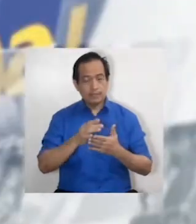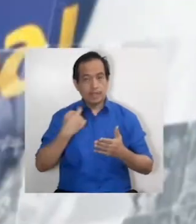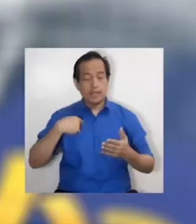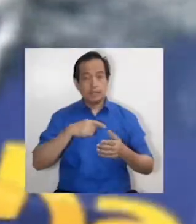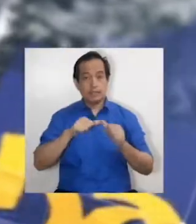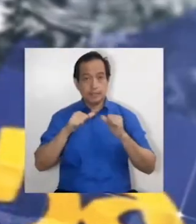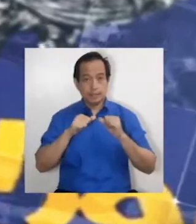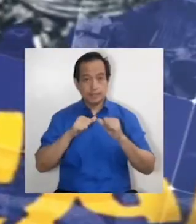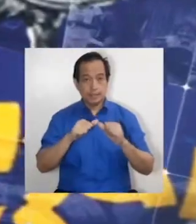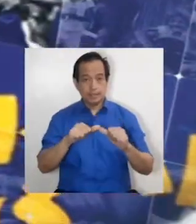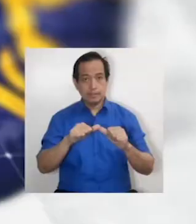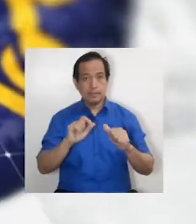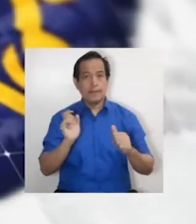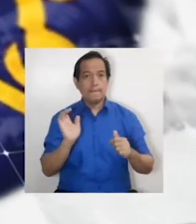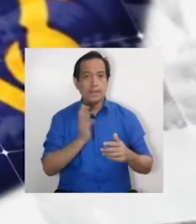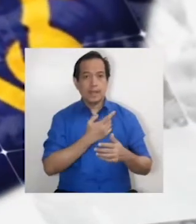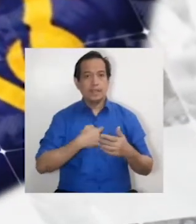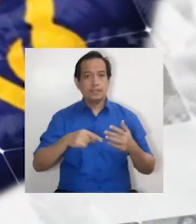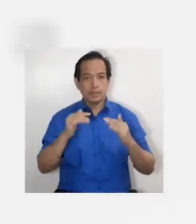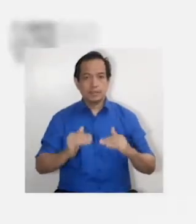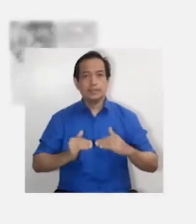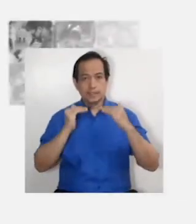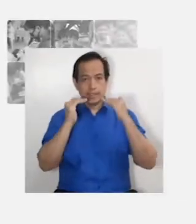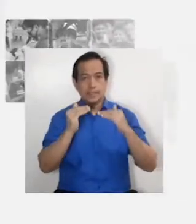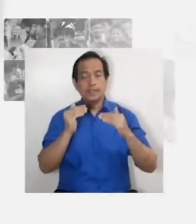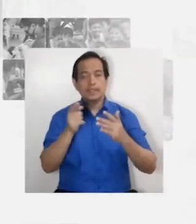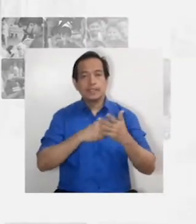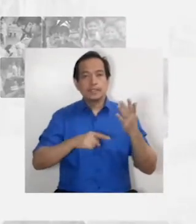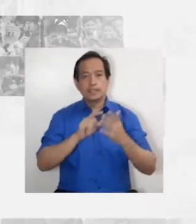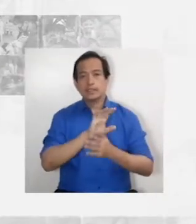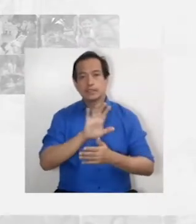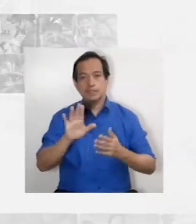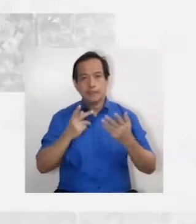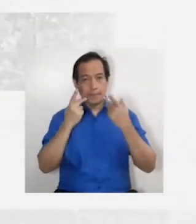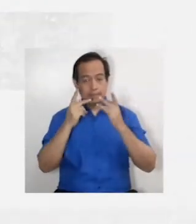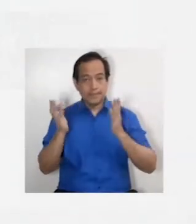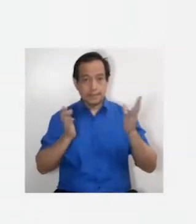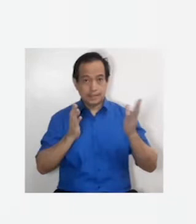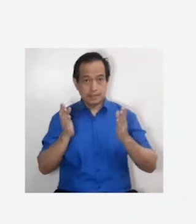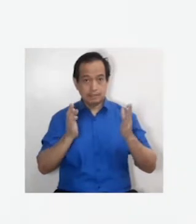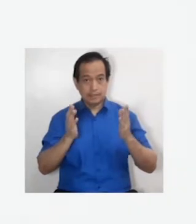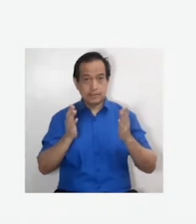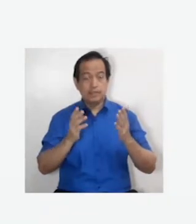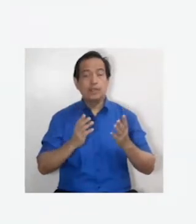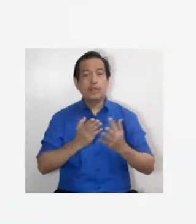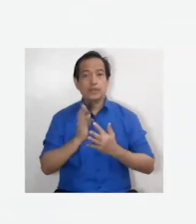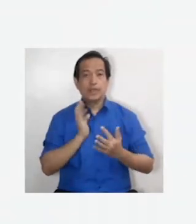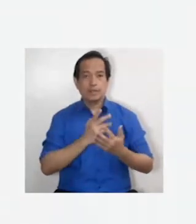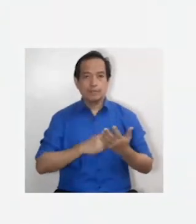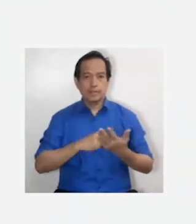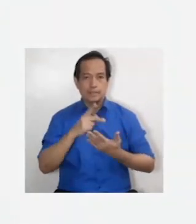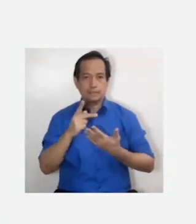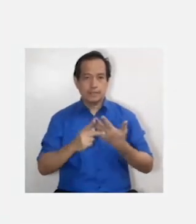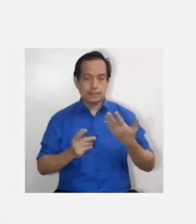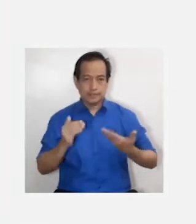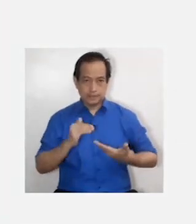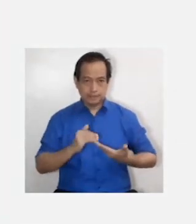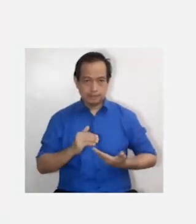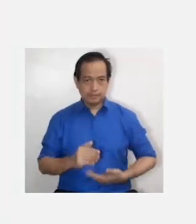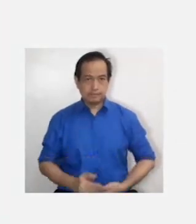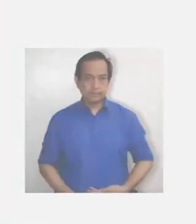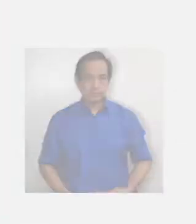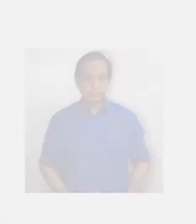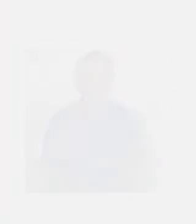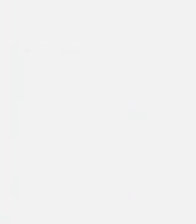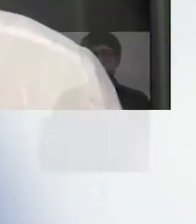naniniwala tayo na magpapatuloy at lalo pa natin mahihigitan ang inyong public service sa tulong ng